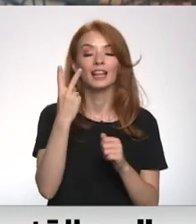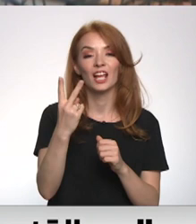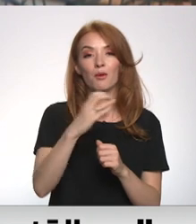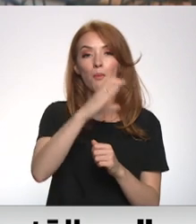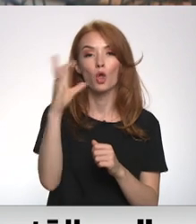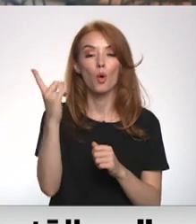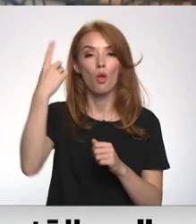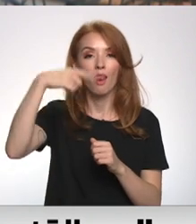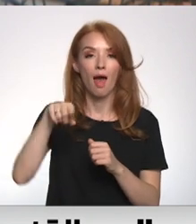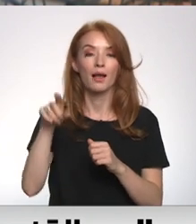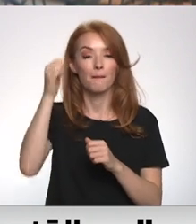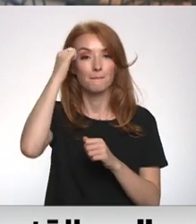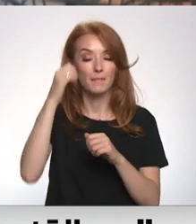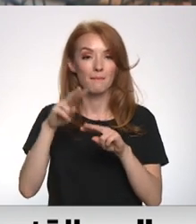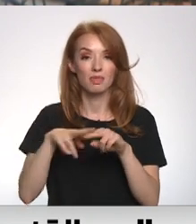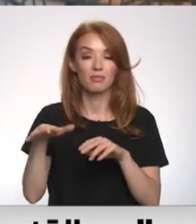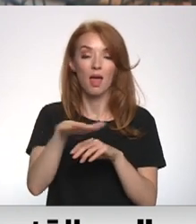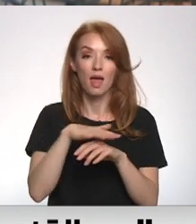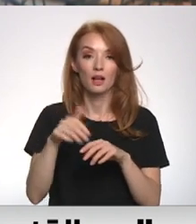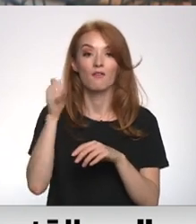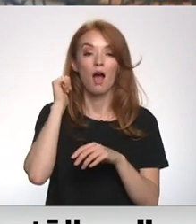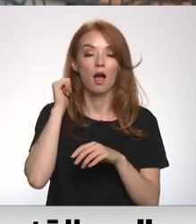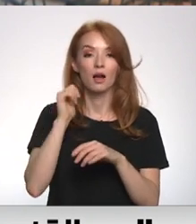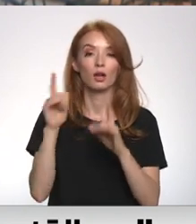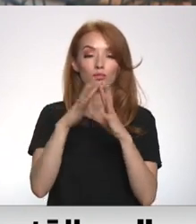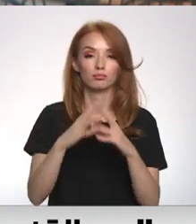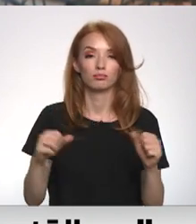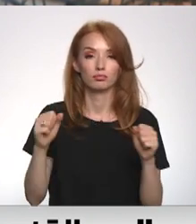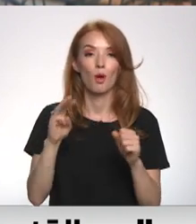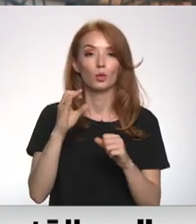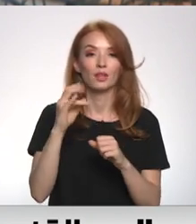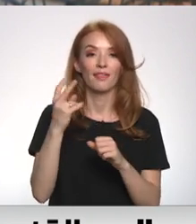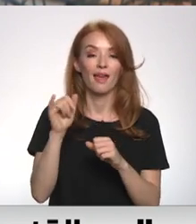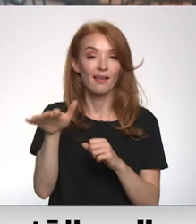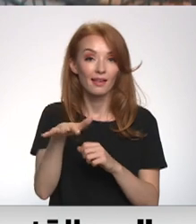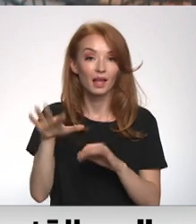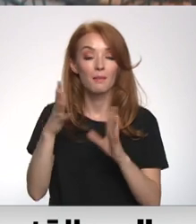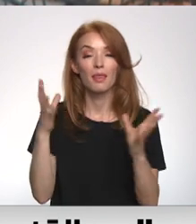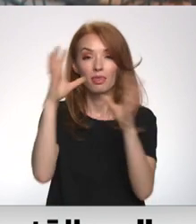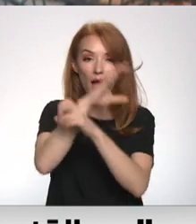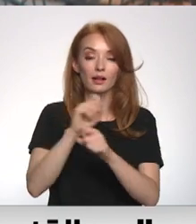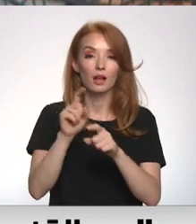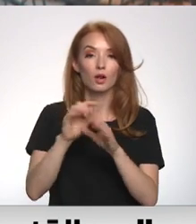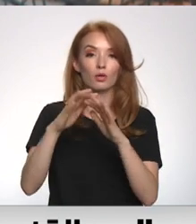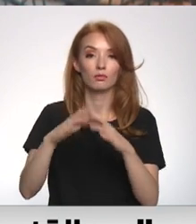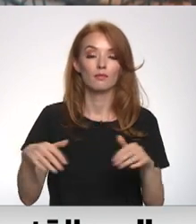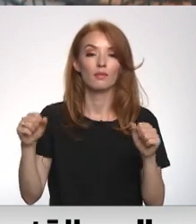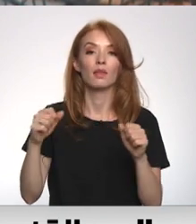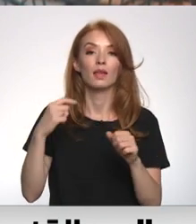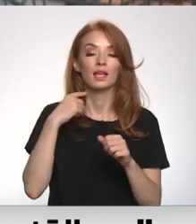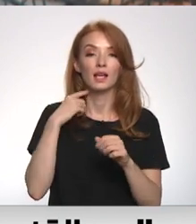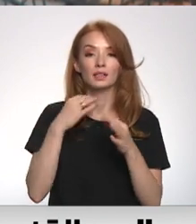slavinošie pieminekļi. Vakar rīta pusē ir nojaukts tēlniecības objekts Muceniekos, bet naktī demontēta stēla